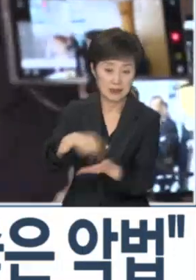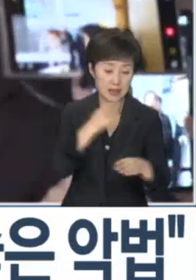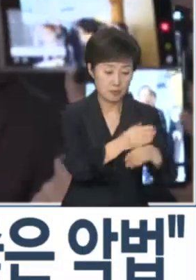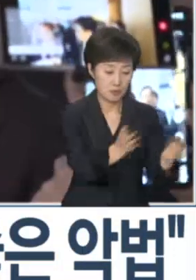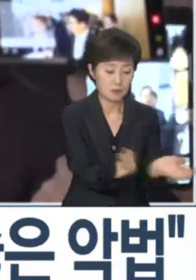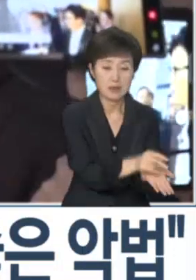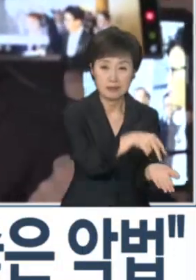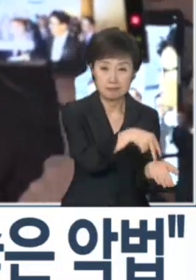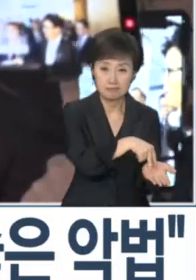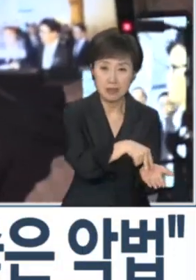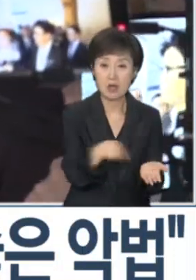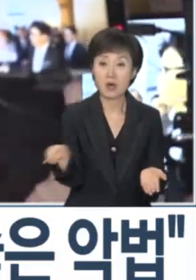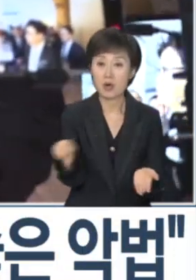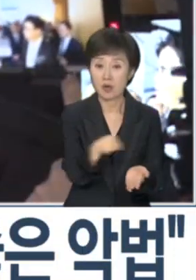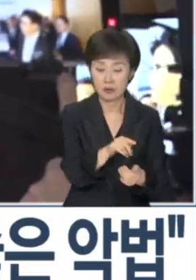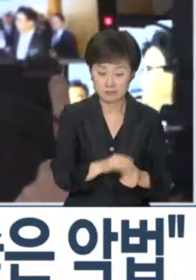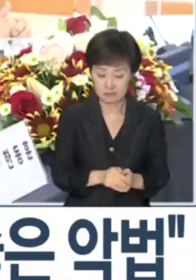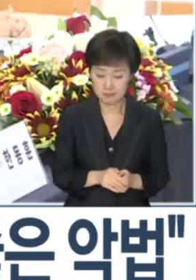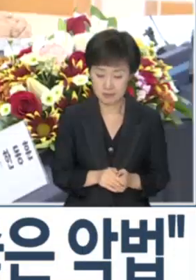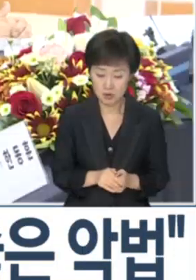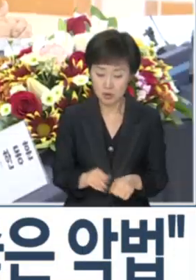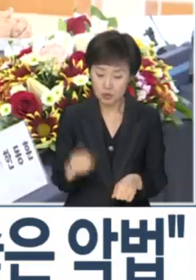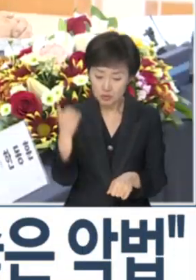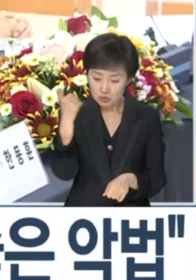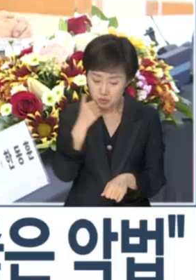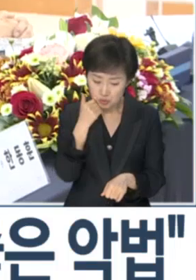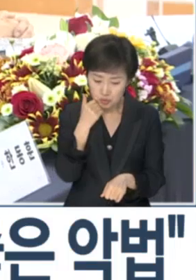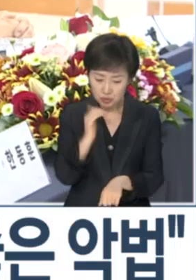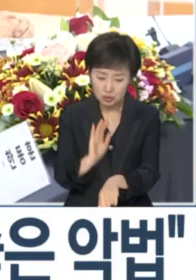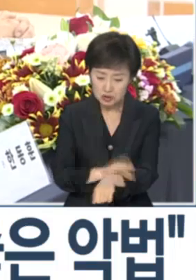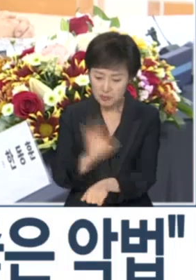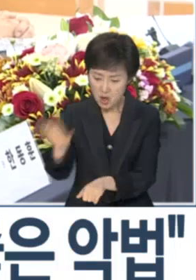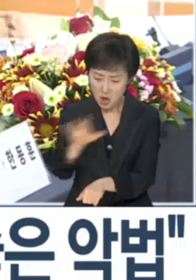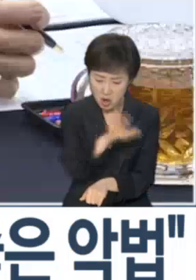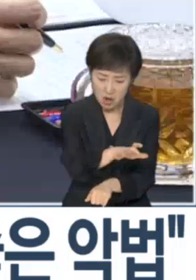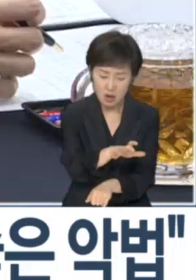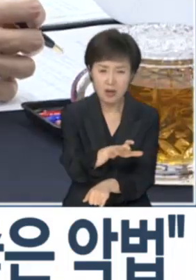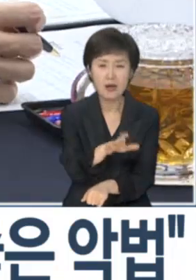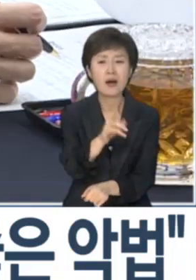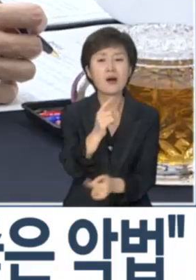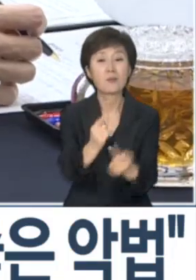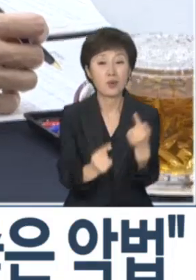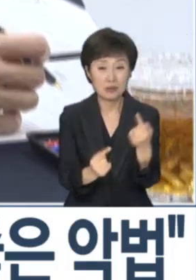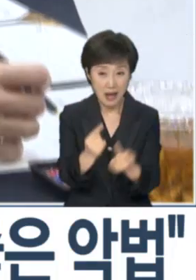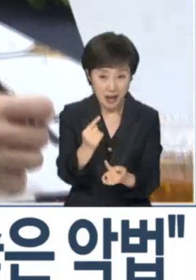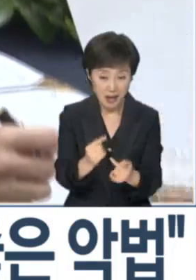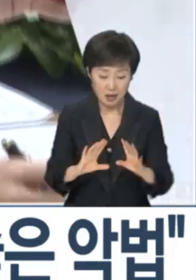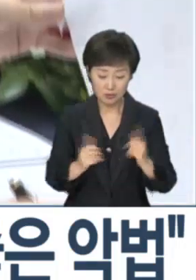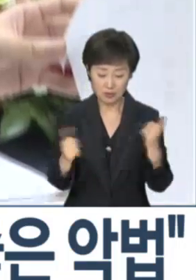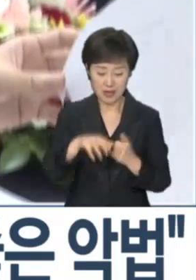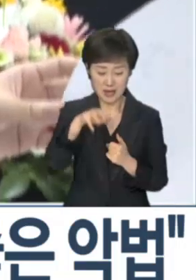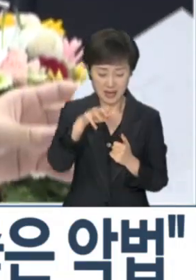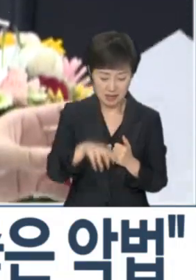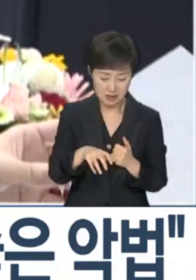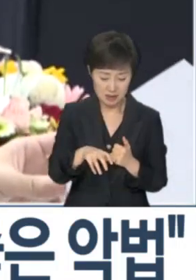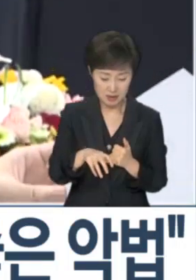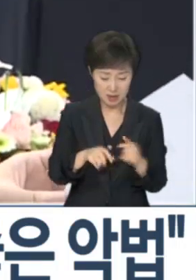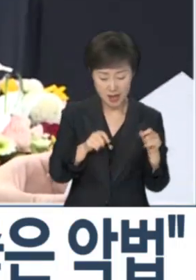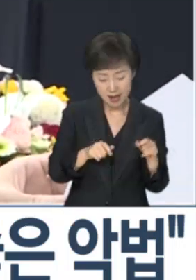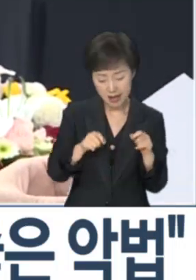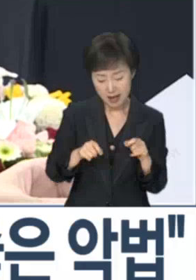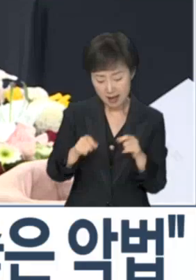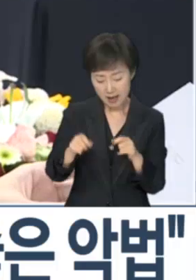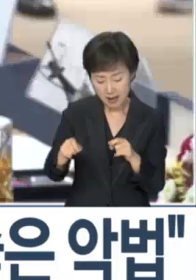민주당 입장에서도 그렇고 저는 어느 특정 정파의 이 책임보다도 이것이 국회에서 이런 식으로 지금 몰아왔기 때문에